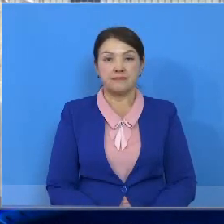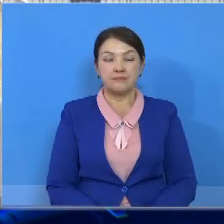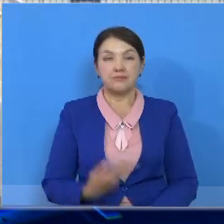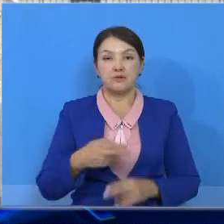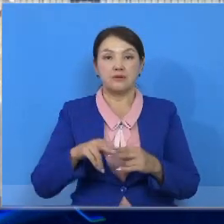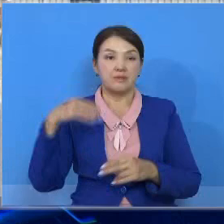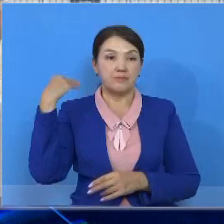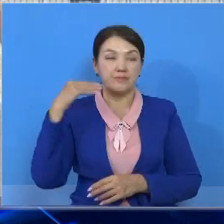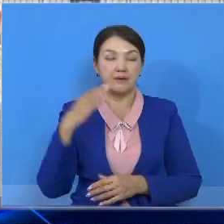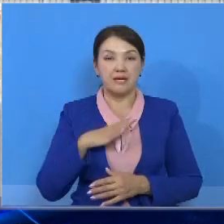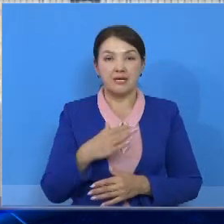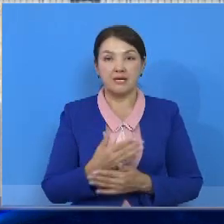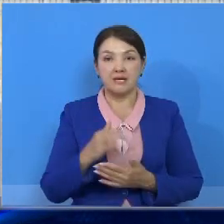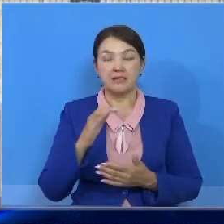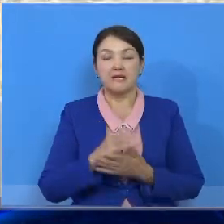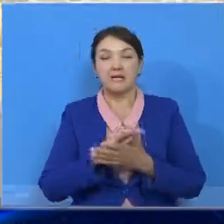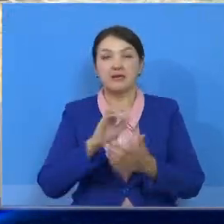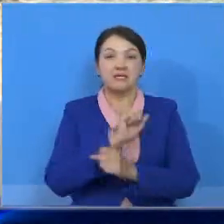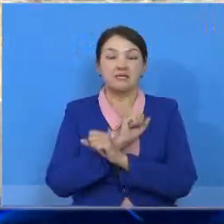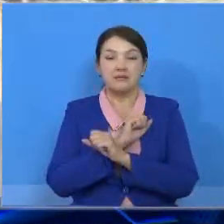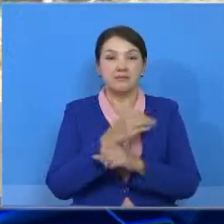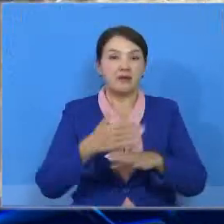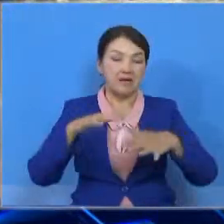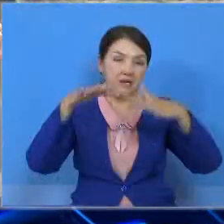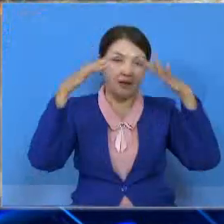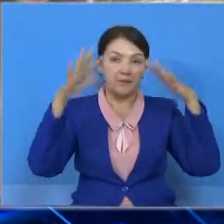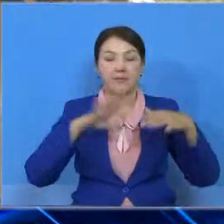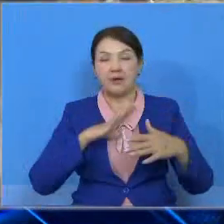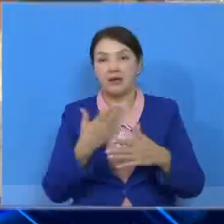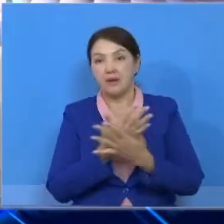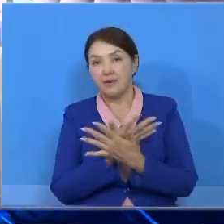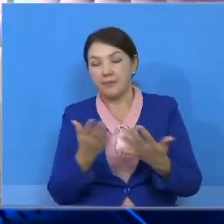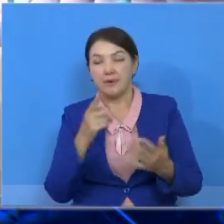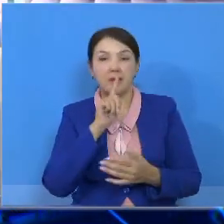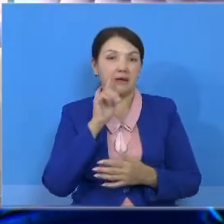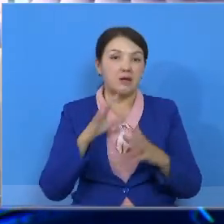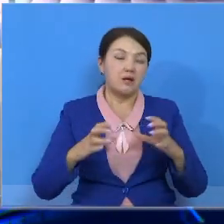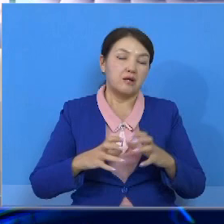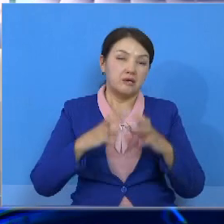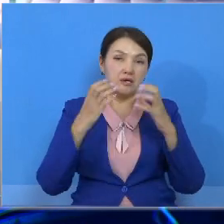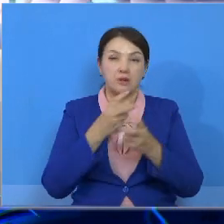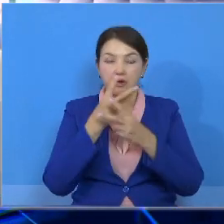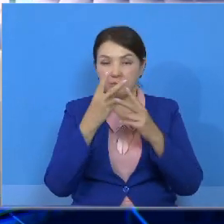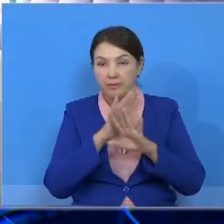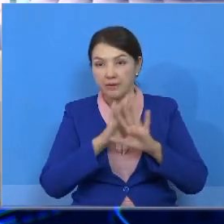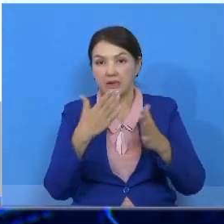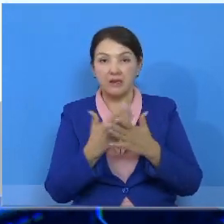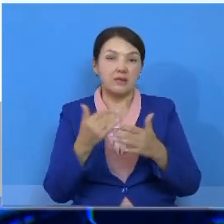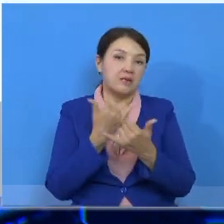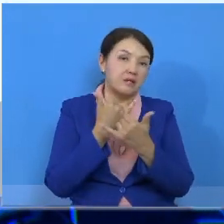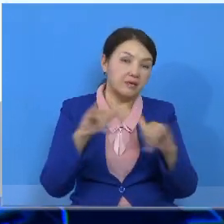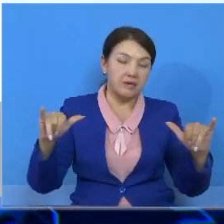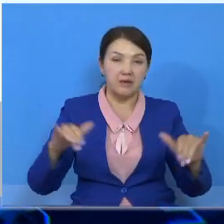Бұл ақтөбеліктер үшін таңсық демалыс түрі. Бұрын соңда ашық аспанда қалықтаған түрлі түсті шарды көрмегендер ерекше әсерге бөленді.